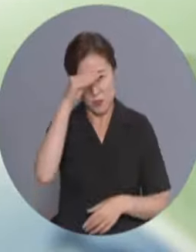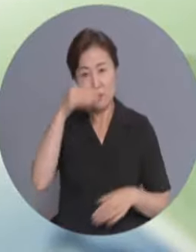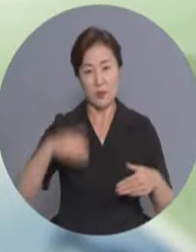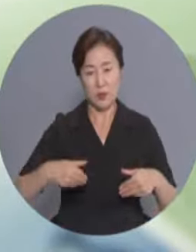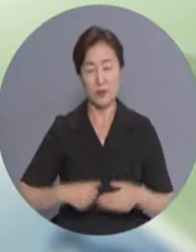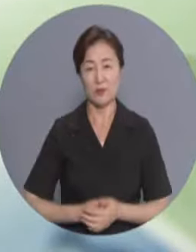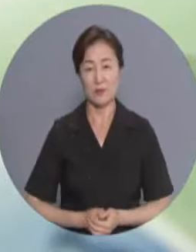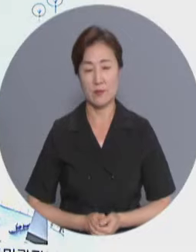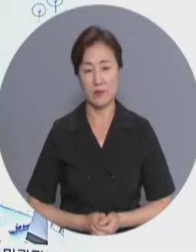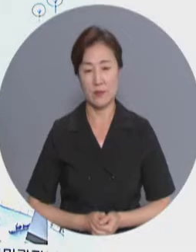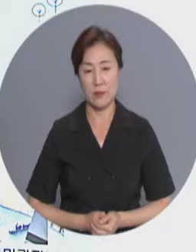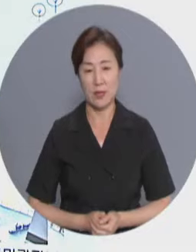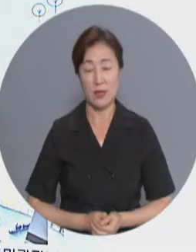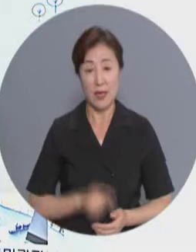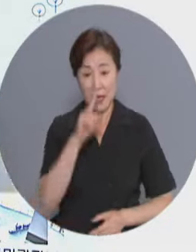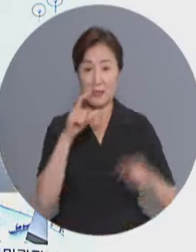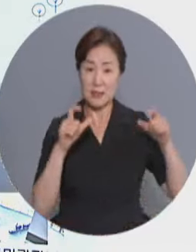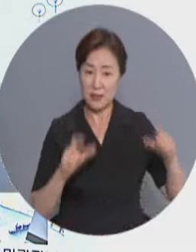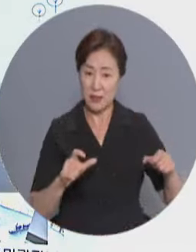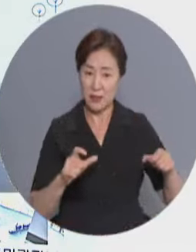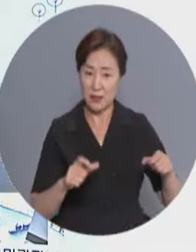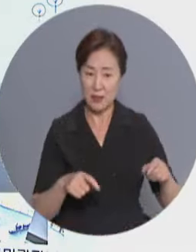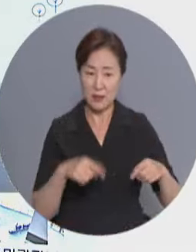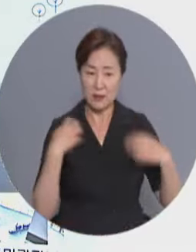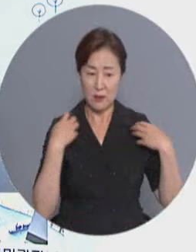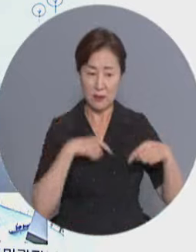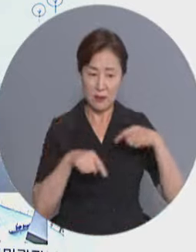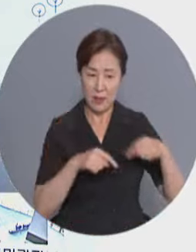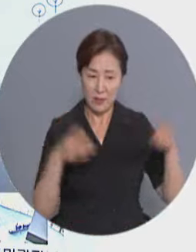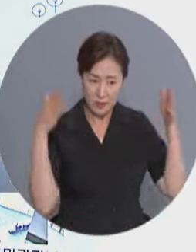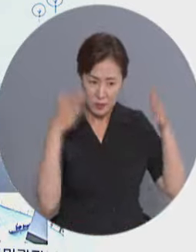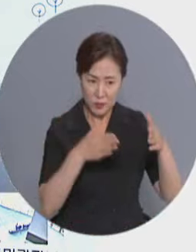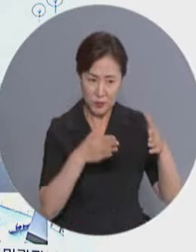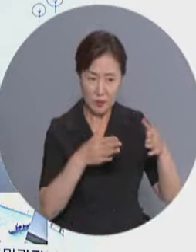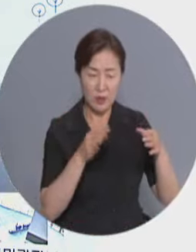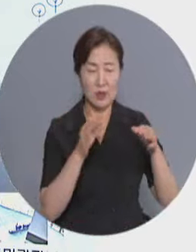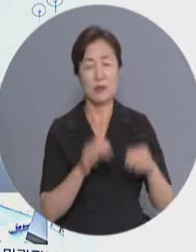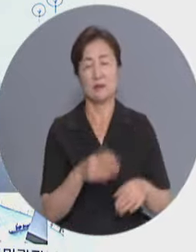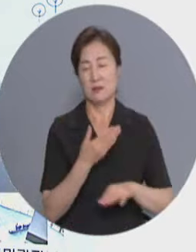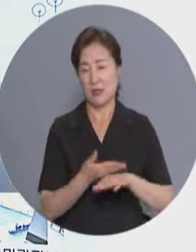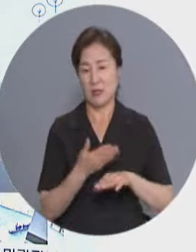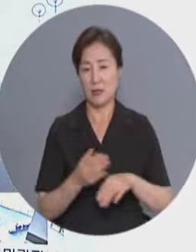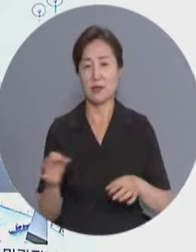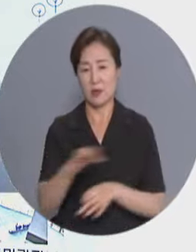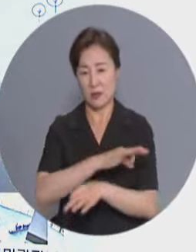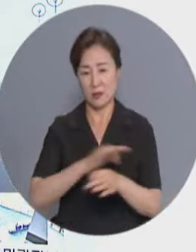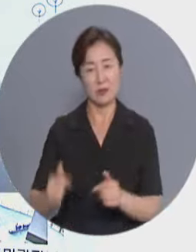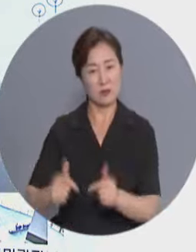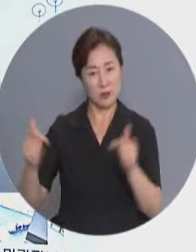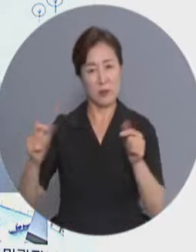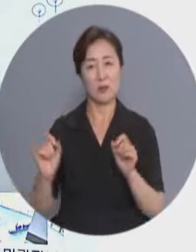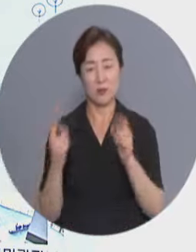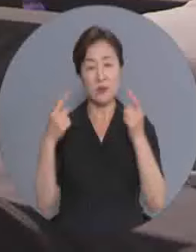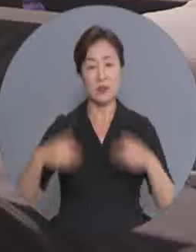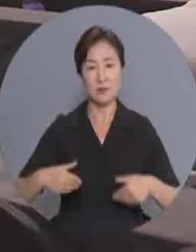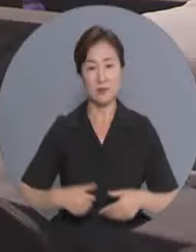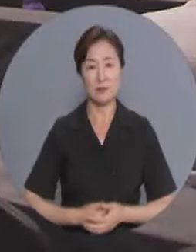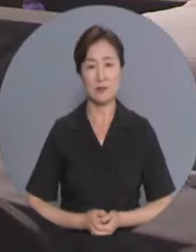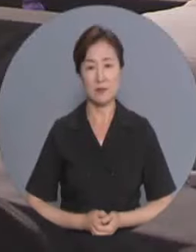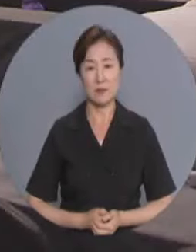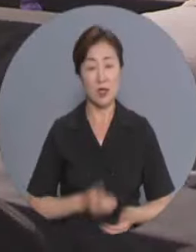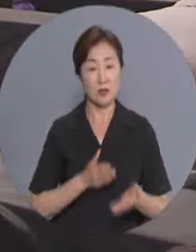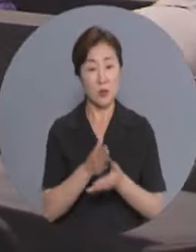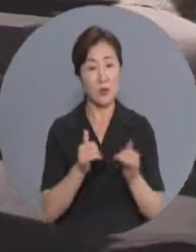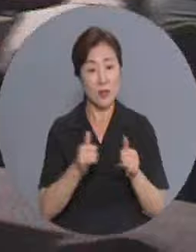않습니다 한 지역 지역에서 정책을 펼친다 그래서 그것만 보고 가지는 않거든요 경제를 키우는게 가장 중요한 부분이고